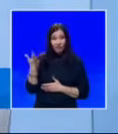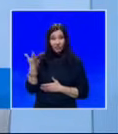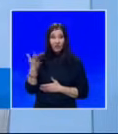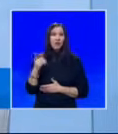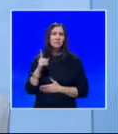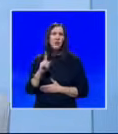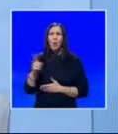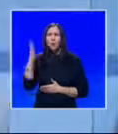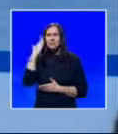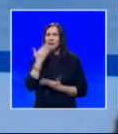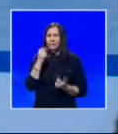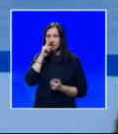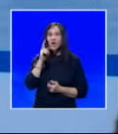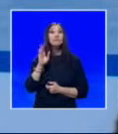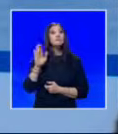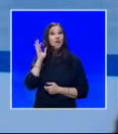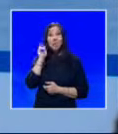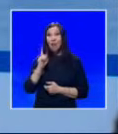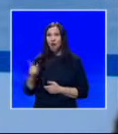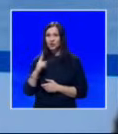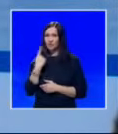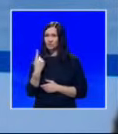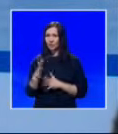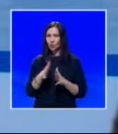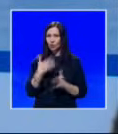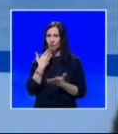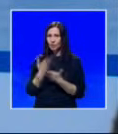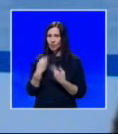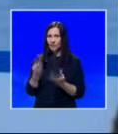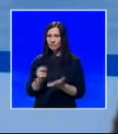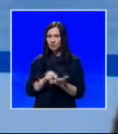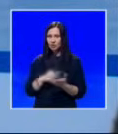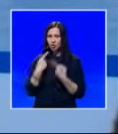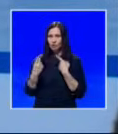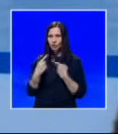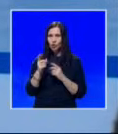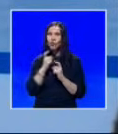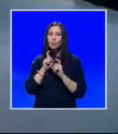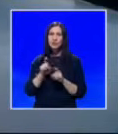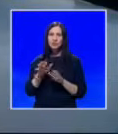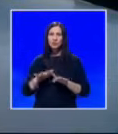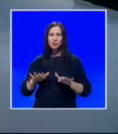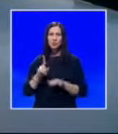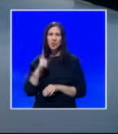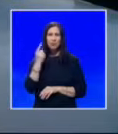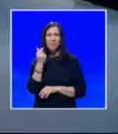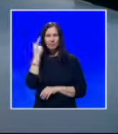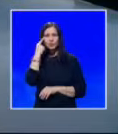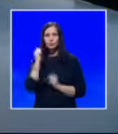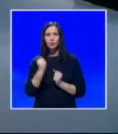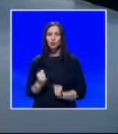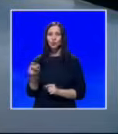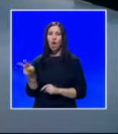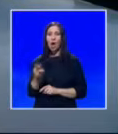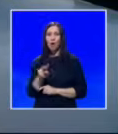хора. Много ви благодаря. Давам си сметка, че говорите и коментирате ситуация, за която знаем малко и трудно се